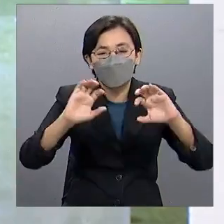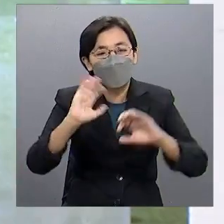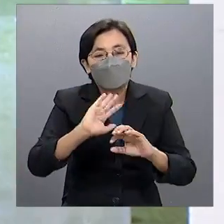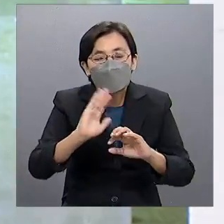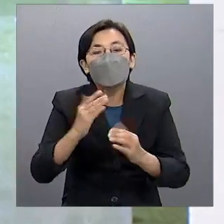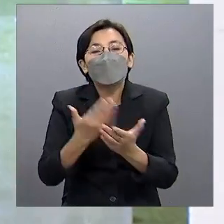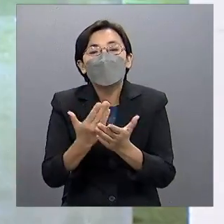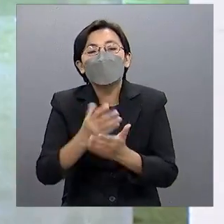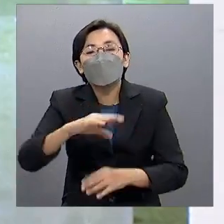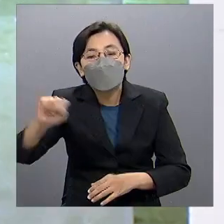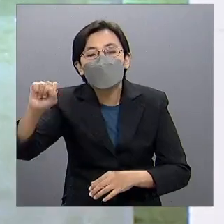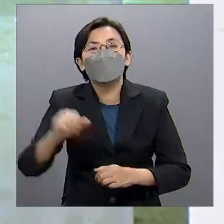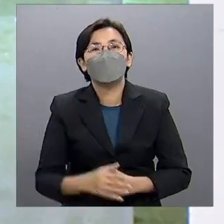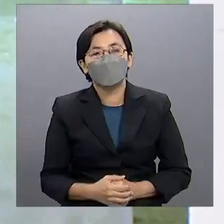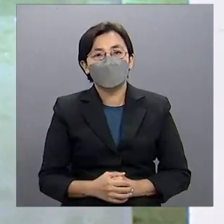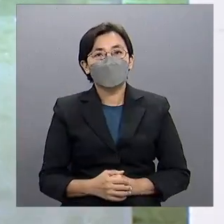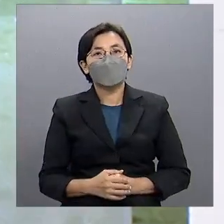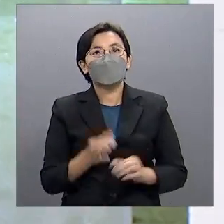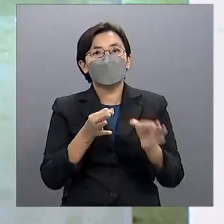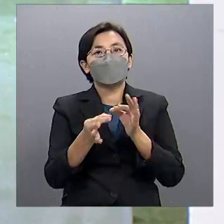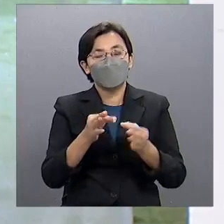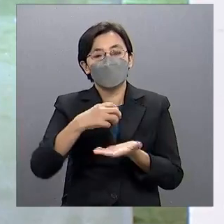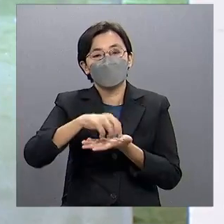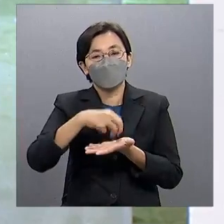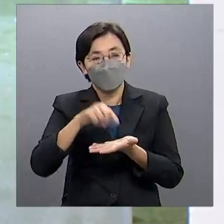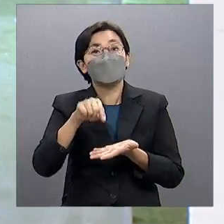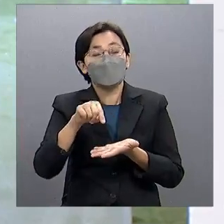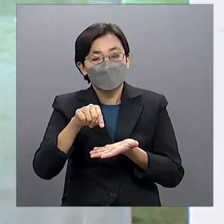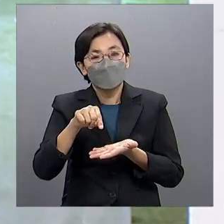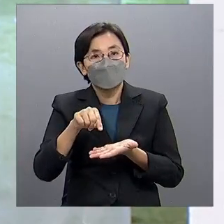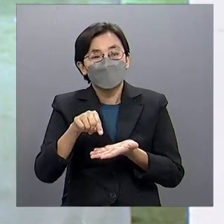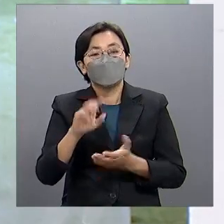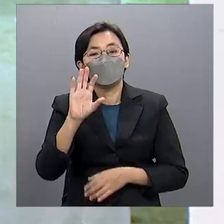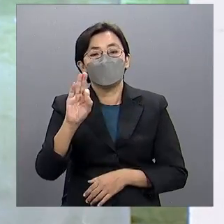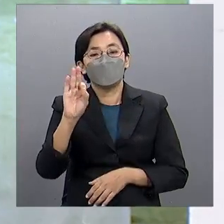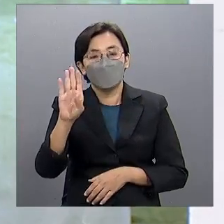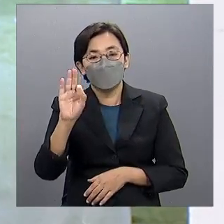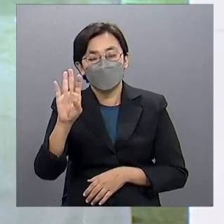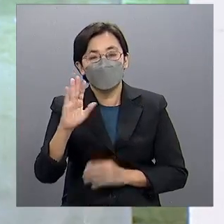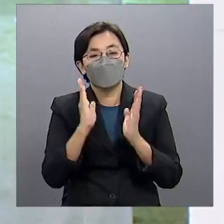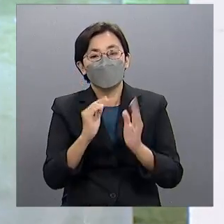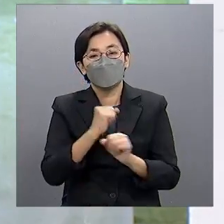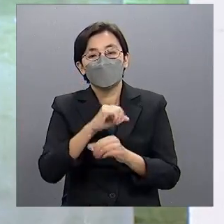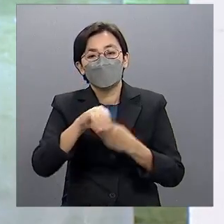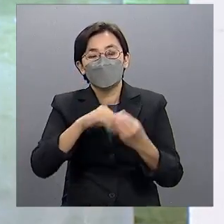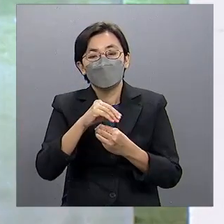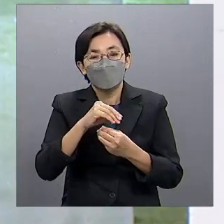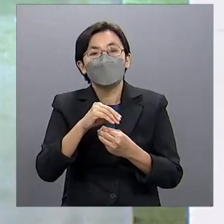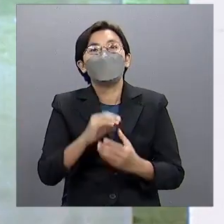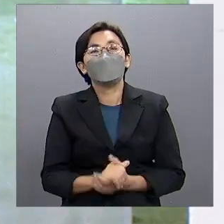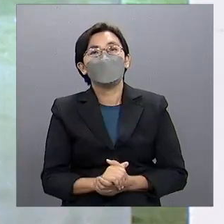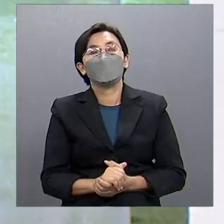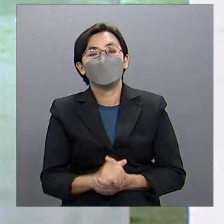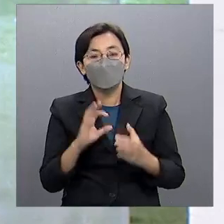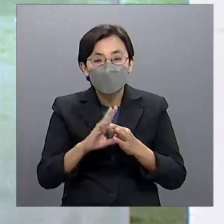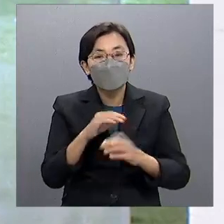เนี่ยอยากจะชวนมาดูเพราะว่าเป็นการเปิดเผยออกมาจากทางเพจที่ชื่อว่าผู้ประกอบการรุ่นใหม่ใส่ใจบัญชีและภาษีเข